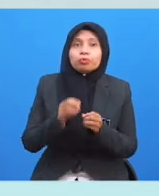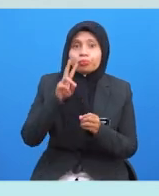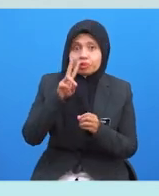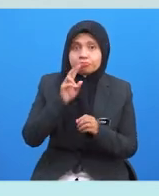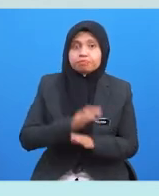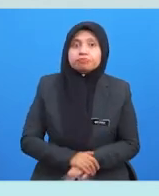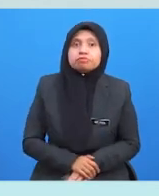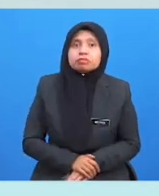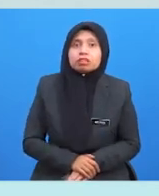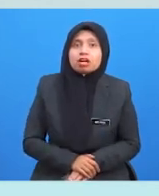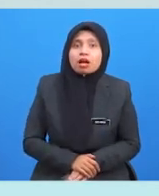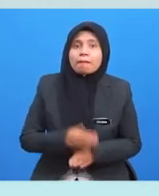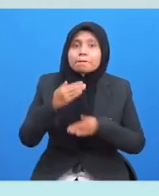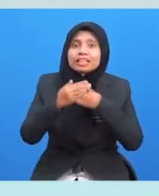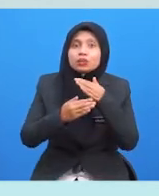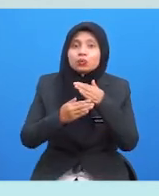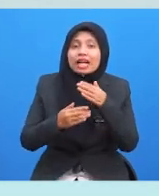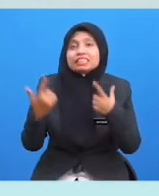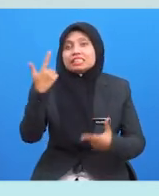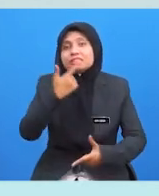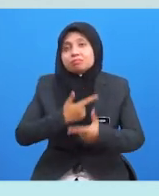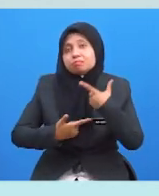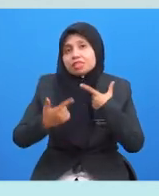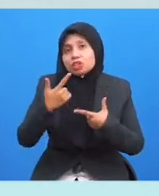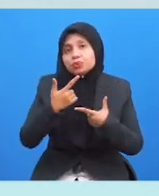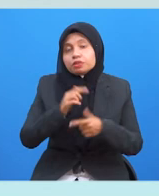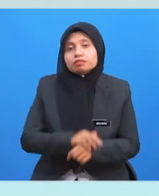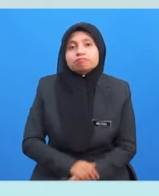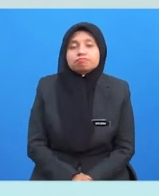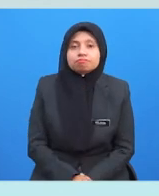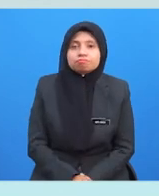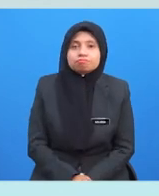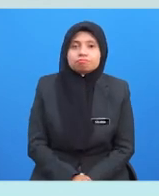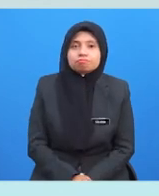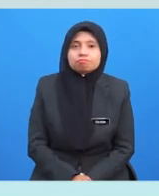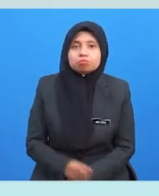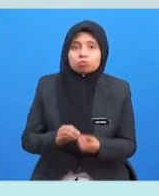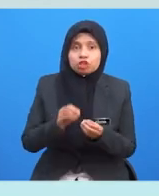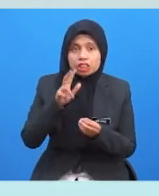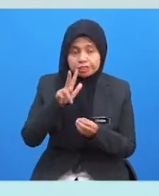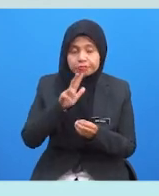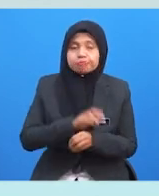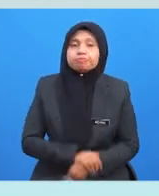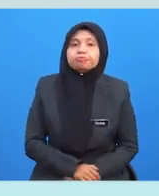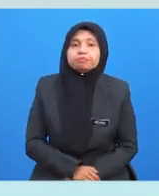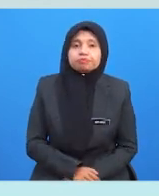kedua, memajukan industri pelancongan. Yang ketiga,